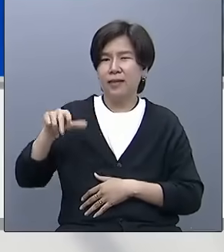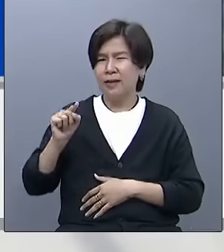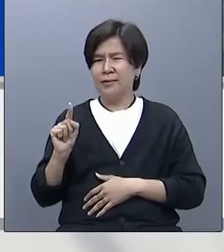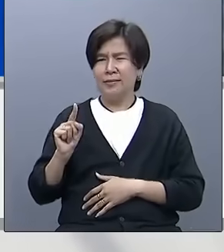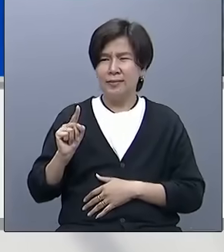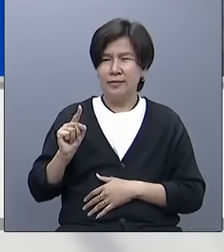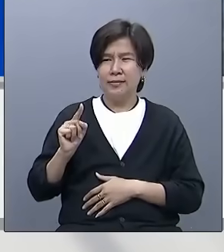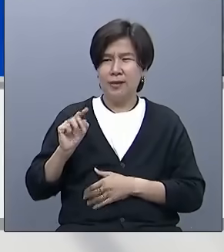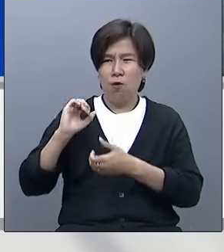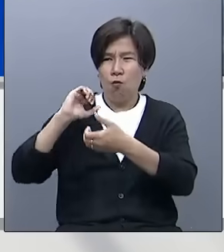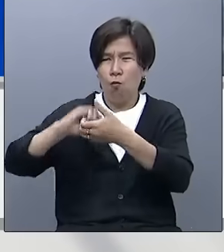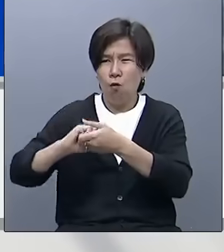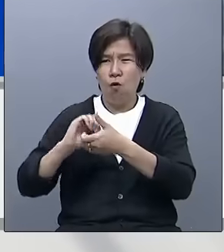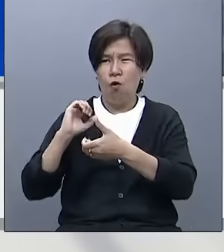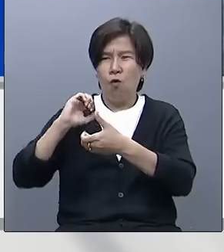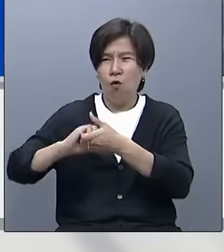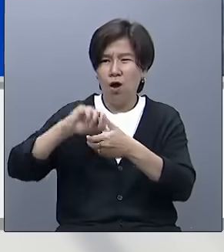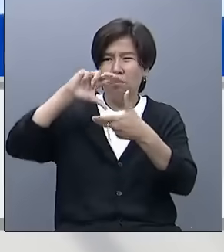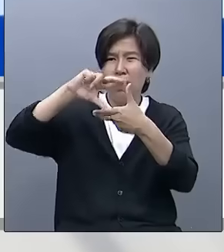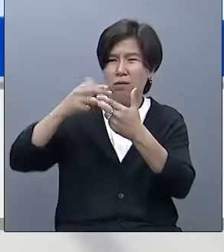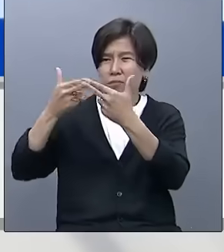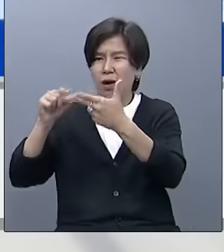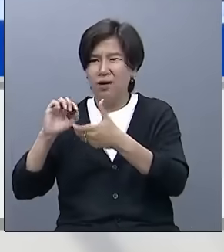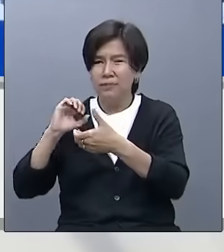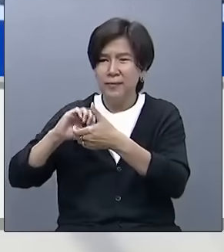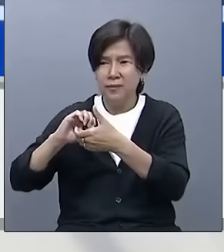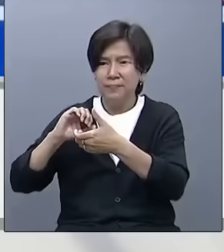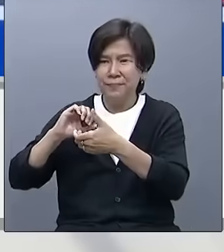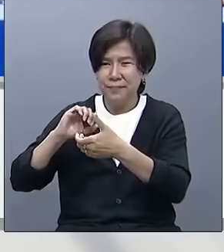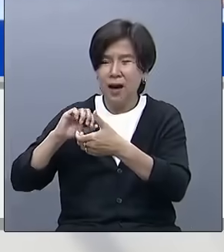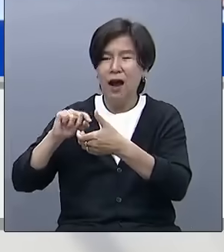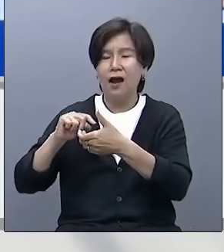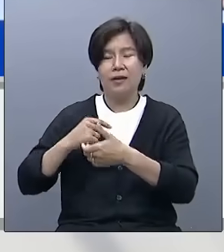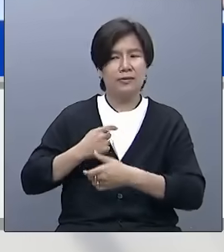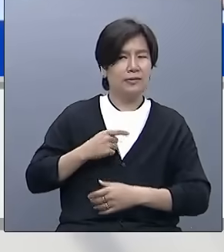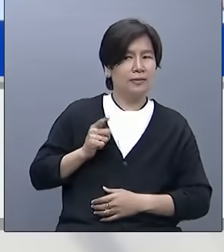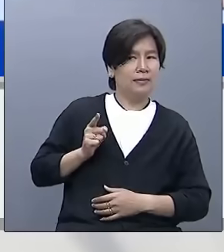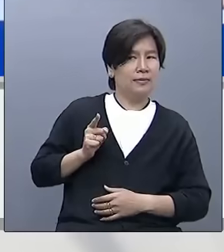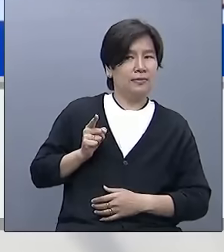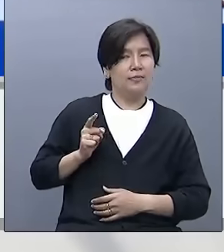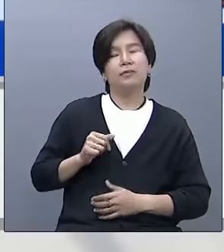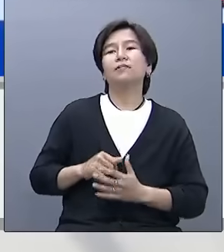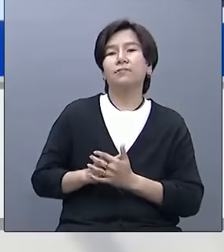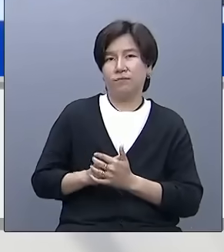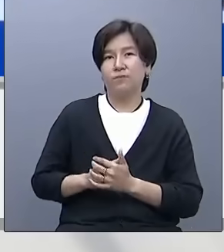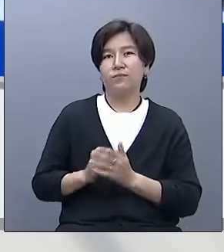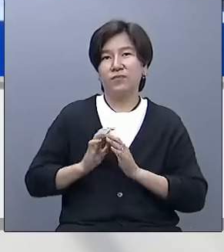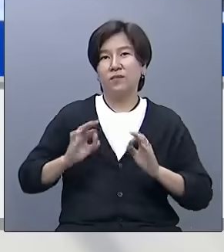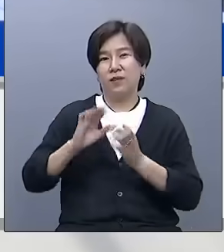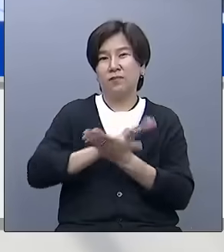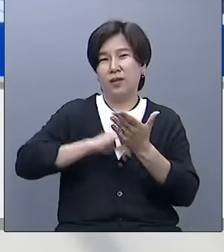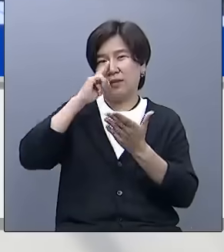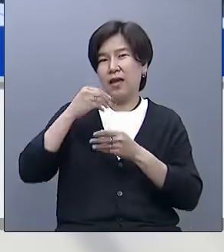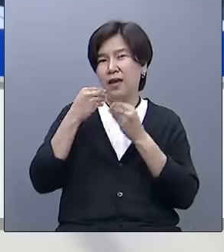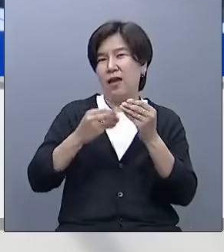มือกับพลังประชารัฐกับรวมไทยสร้างชาติเพื่อบอกว่าสลายขั้วทางการเมืองให้ประเทศเดินต่อจนพอชัดเจ